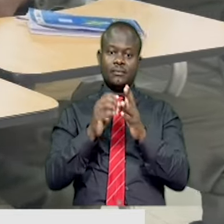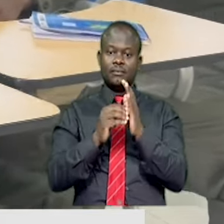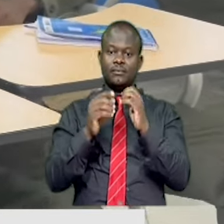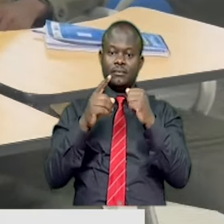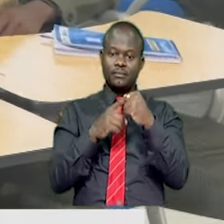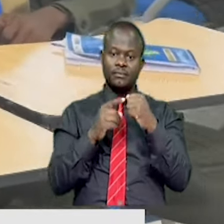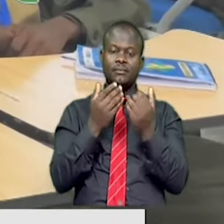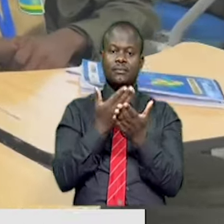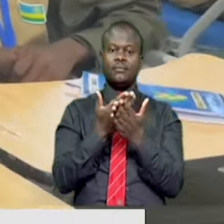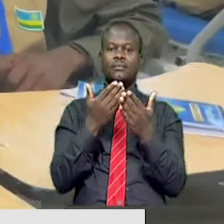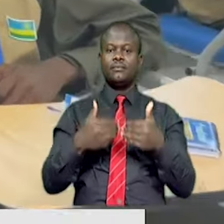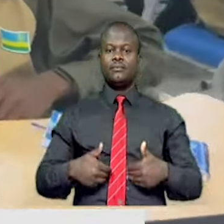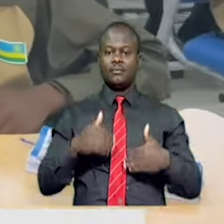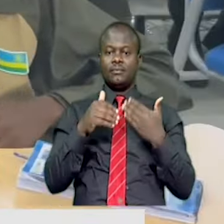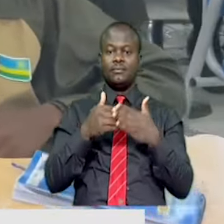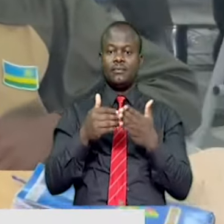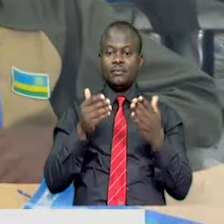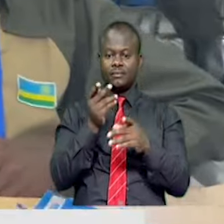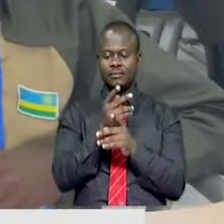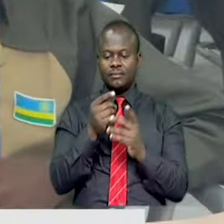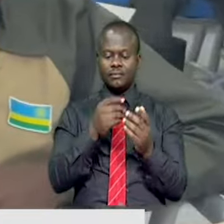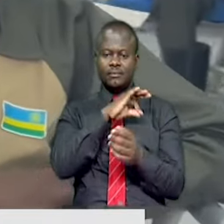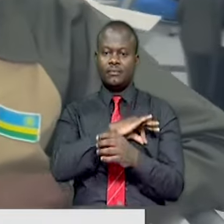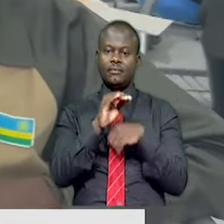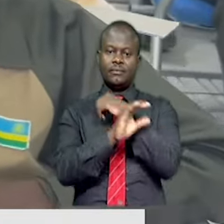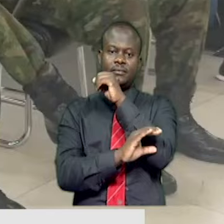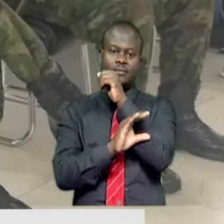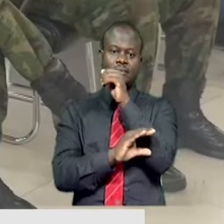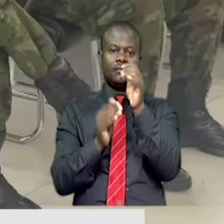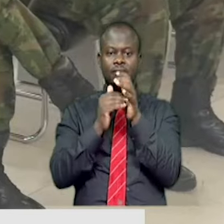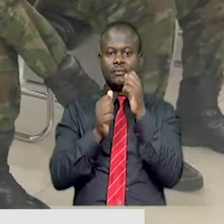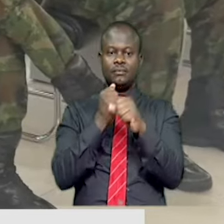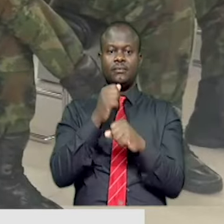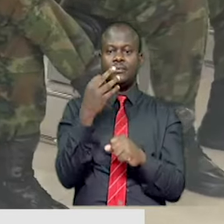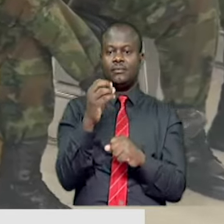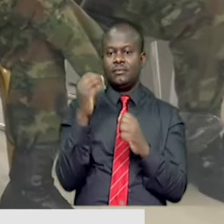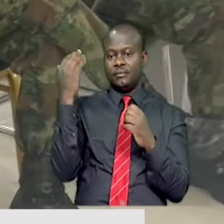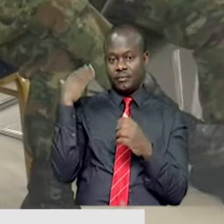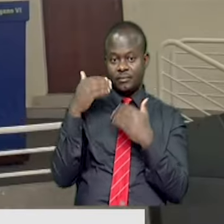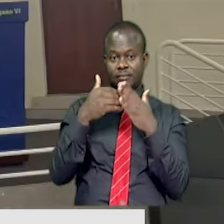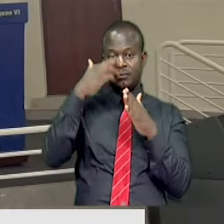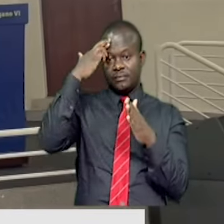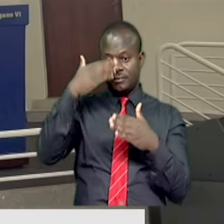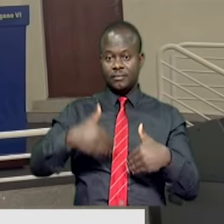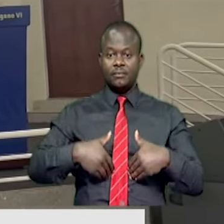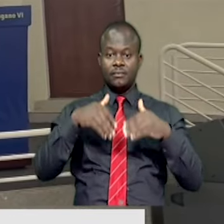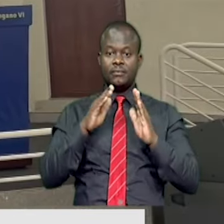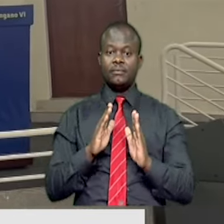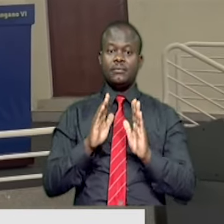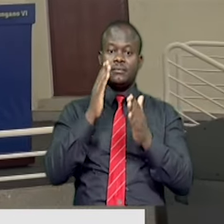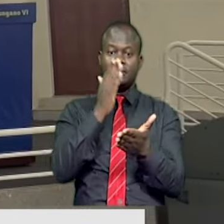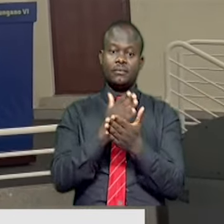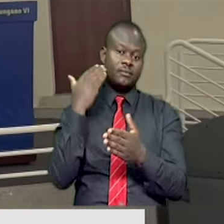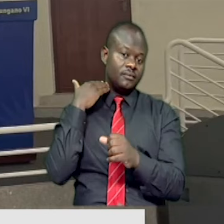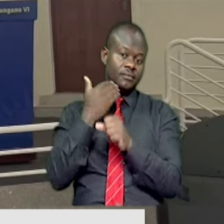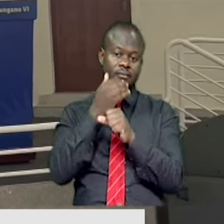gatandatu yasabye urubyiruko kwita ku bifitiye igihugu akamaro cyane ko mu myaka 33 ishize yibukije urubyiruko ko n'abahagaritse jenoside